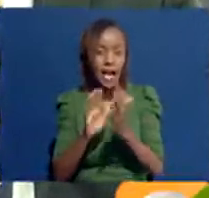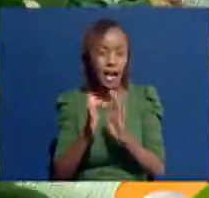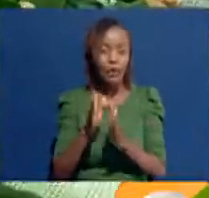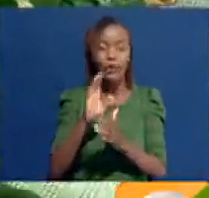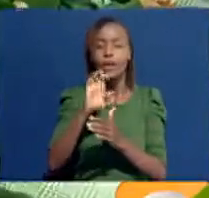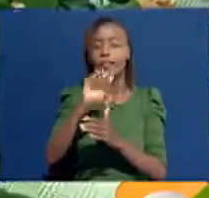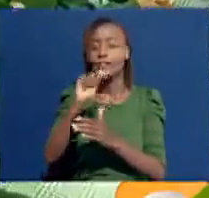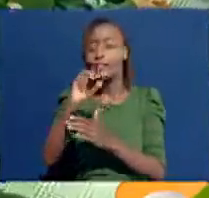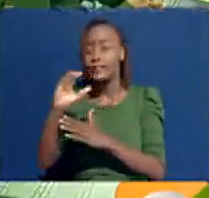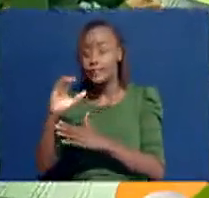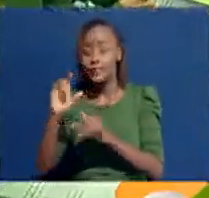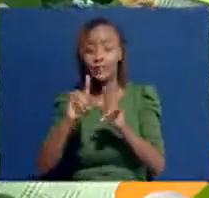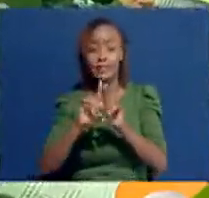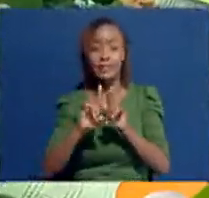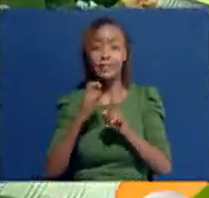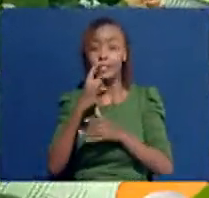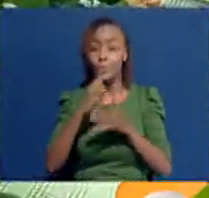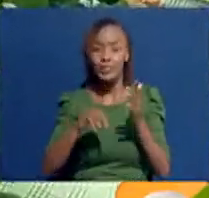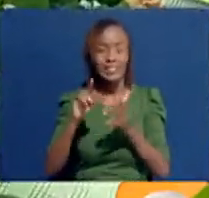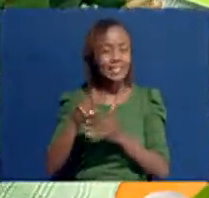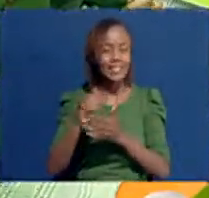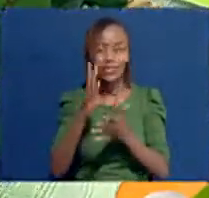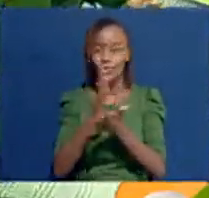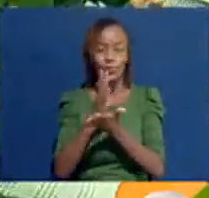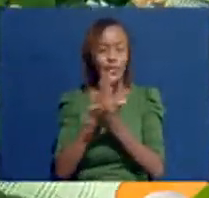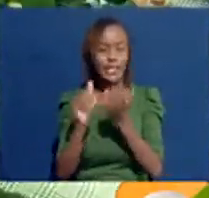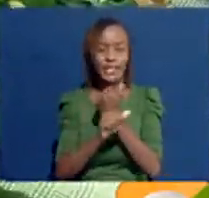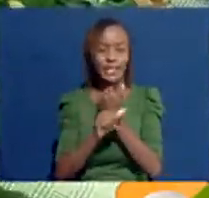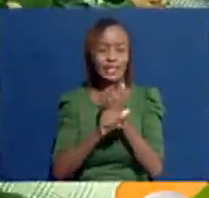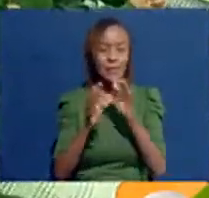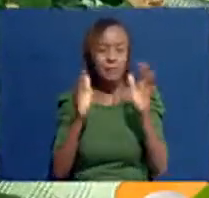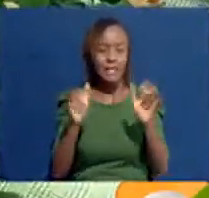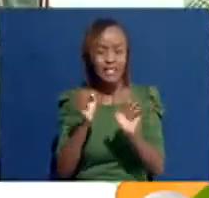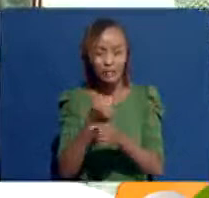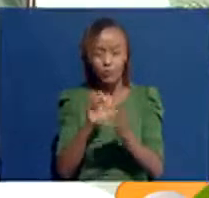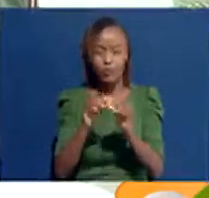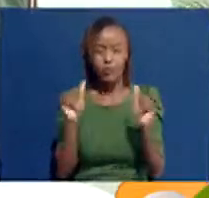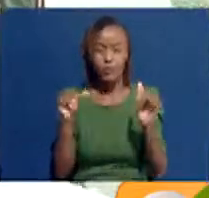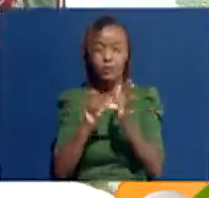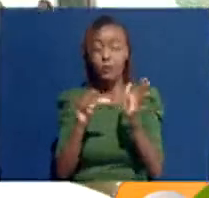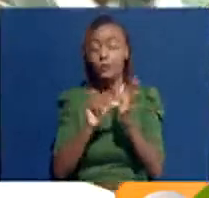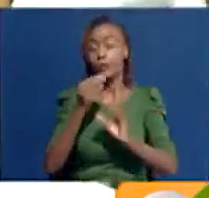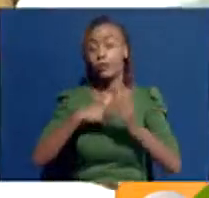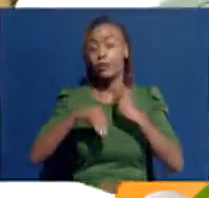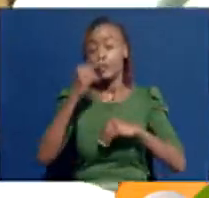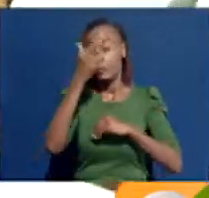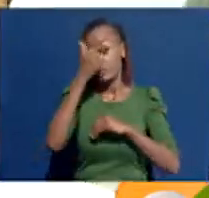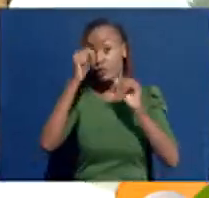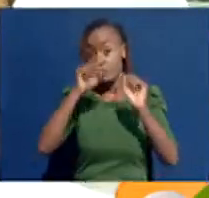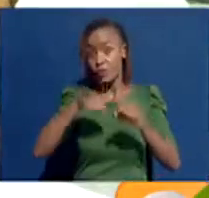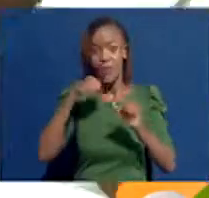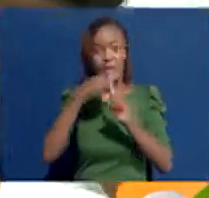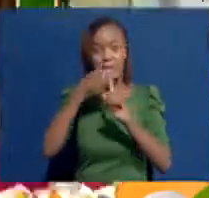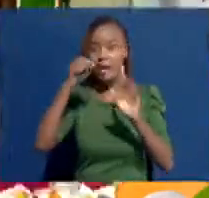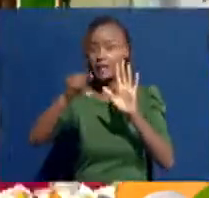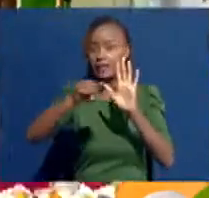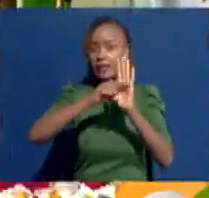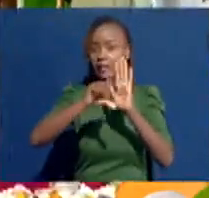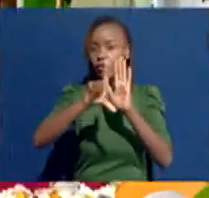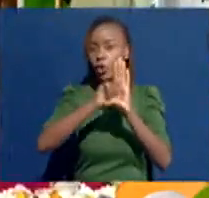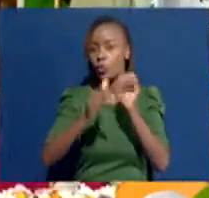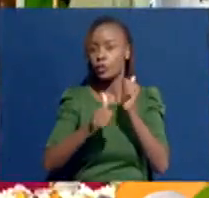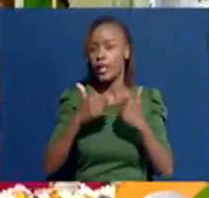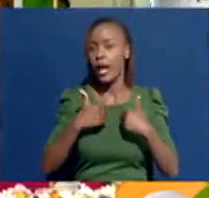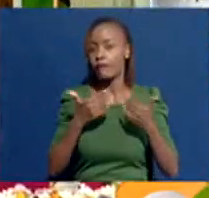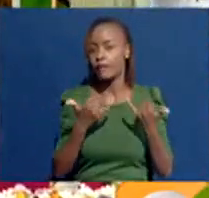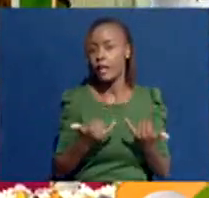ESCC ikisema miswada hii hiyo ni hatari katika vita dhidi ya ufisadi, kwani itaathiri zaidi sheria zilizoko ambazo